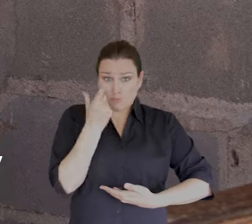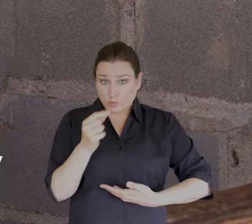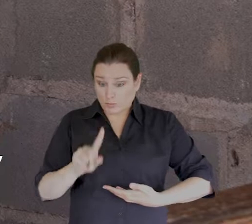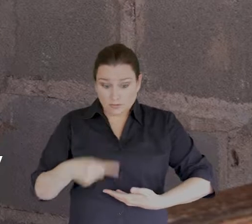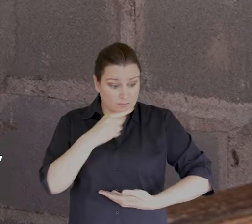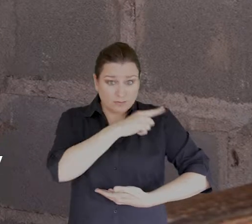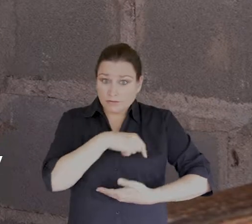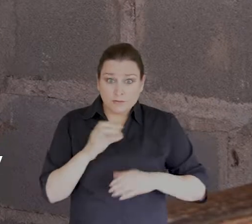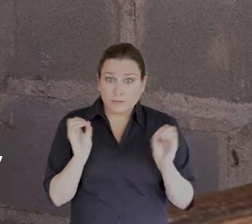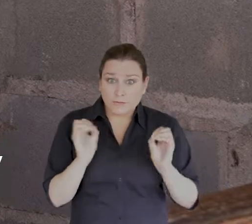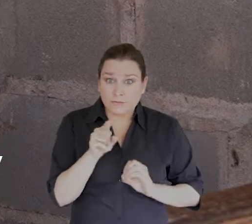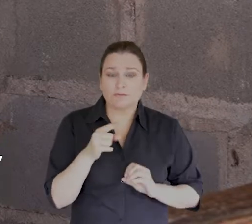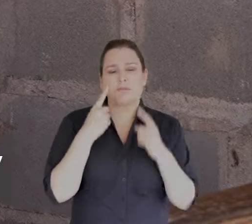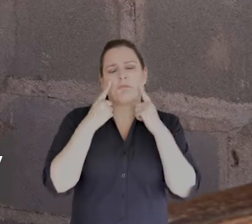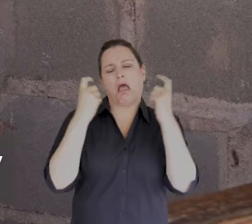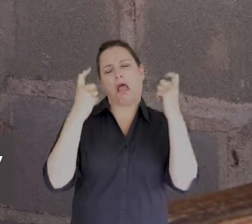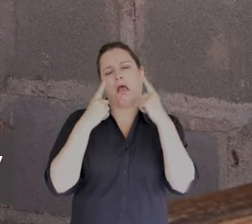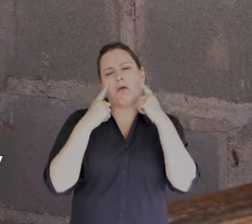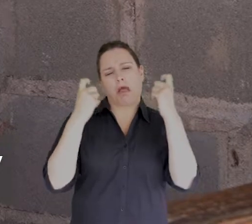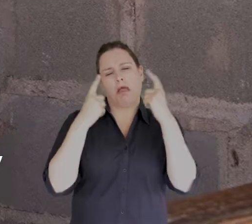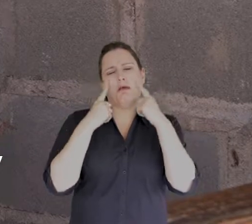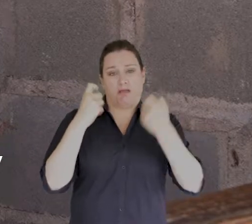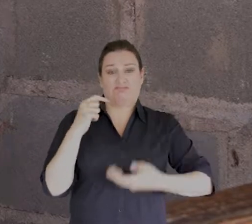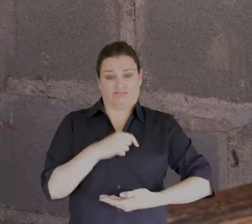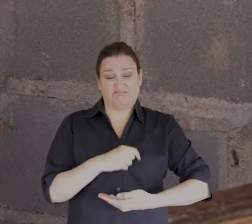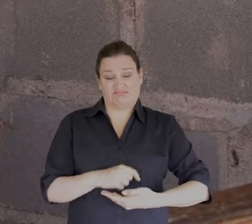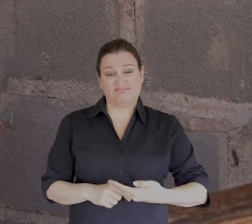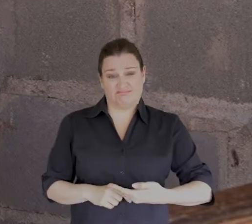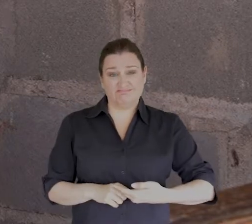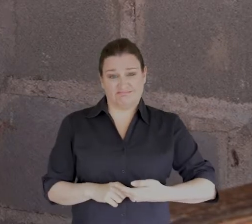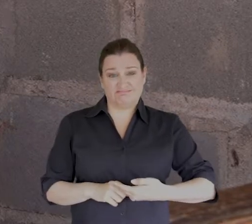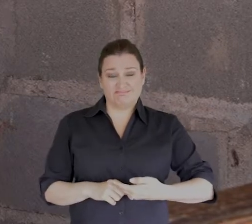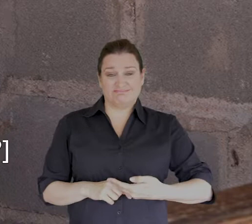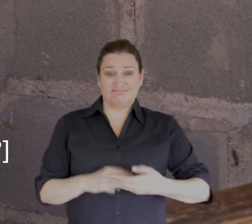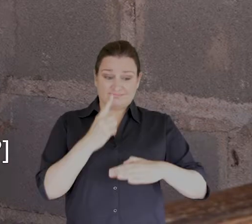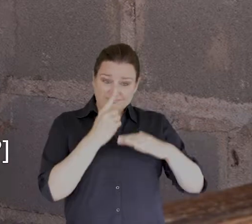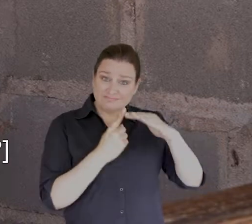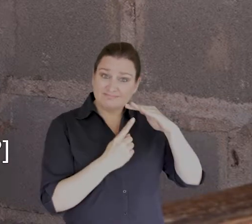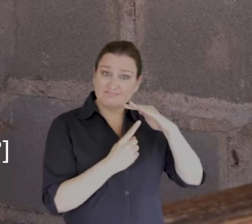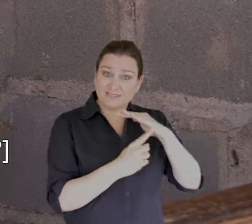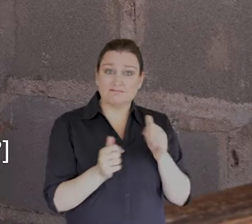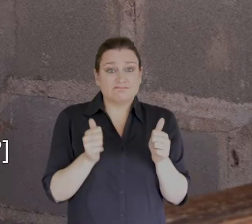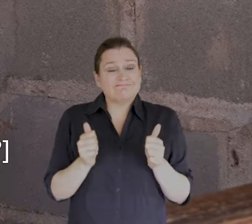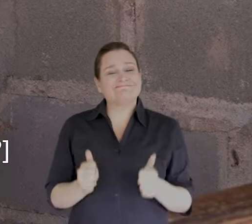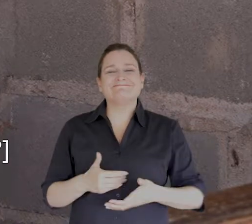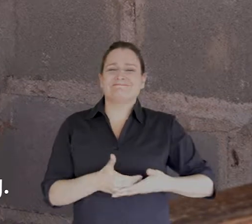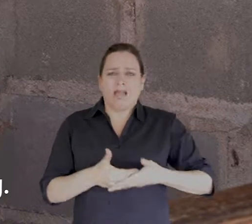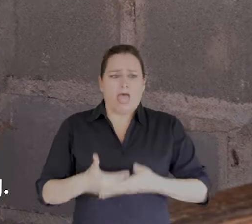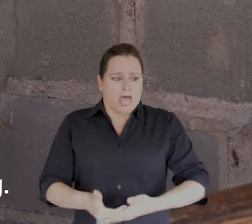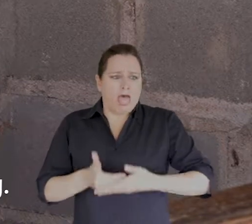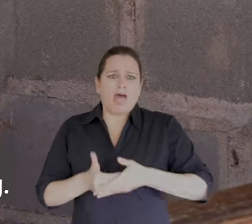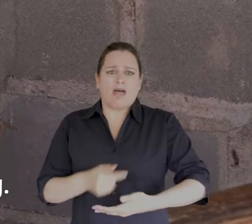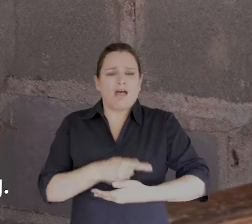dit niet doet, ga jij niet zitten. Zal die kind ziek worden? Die kind zal